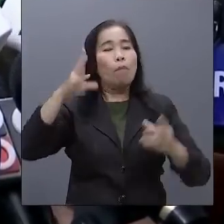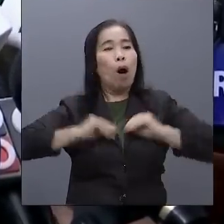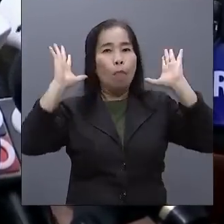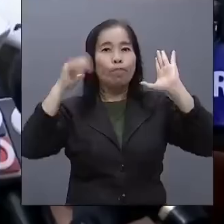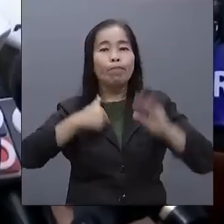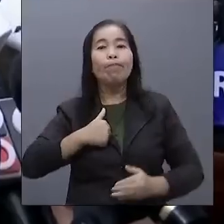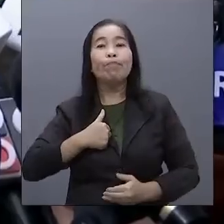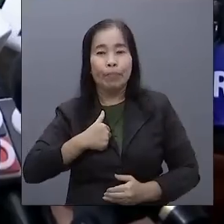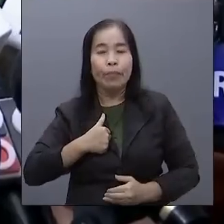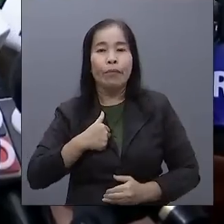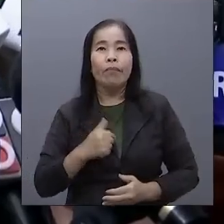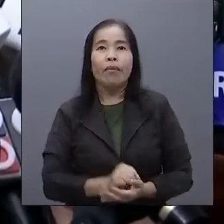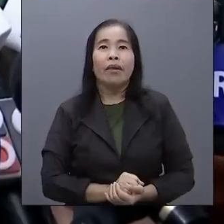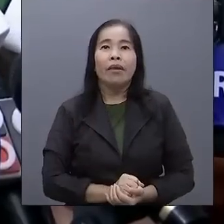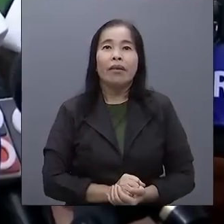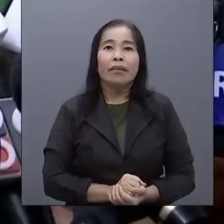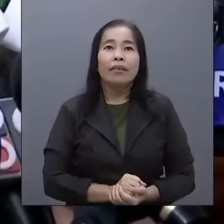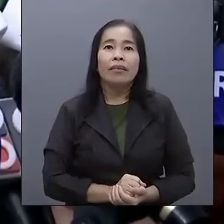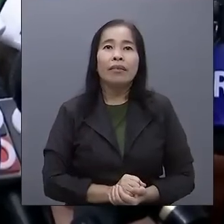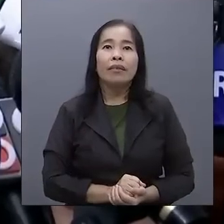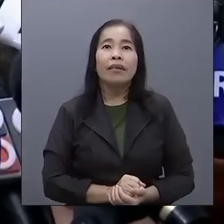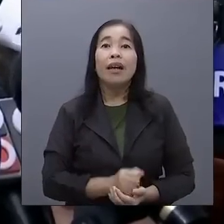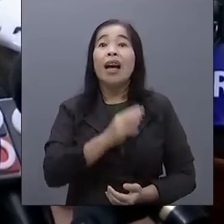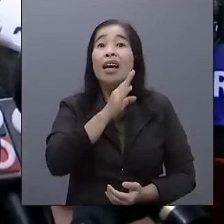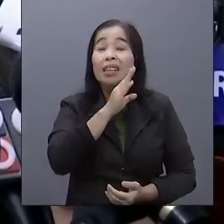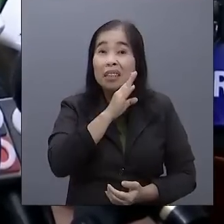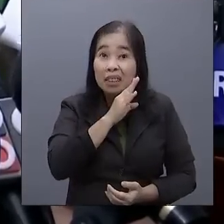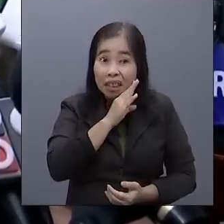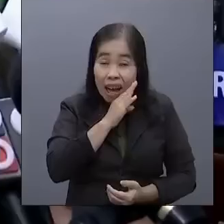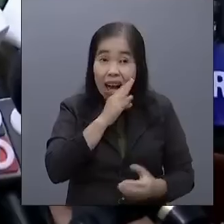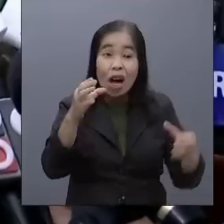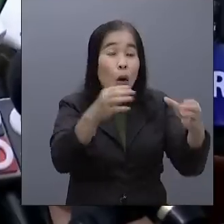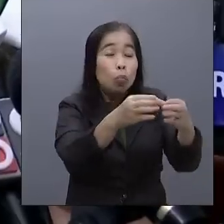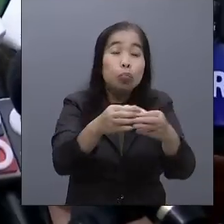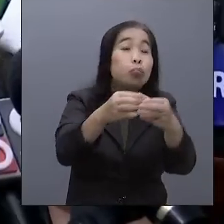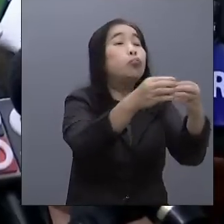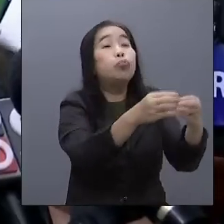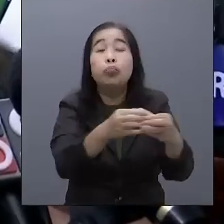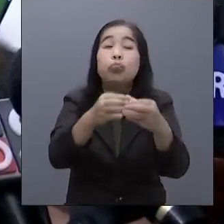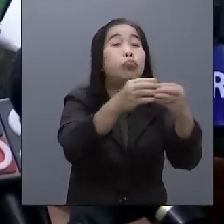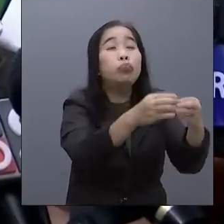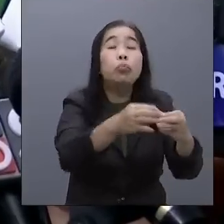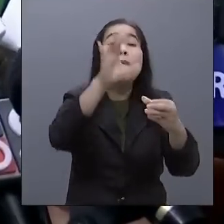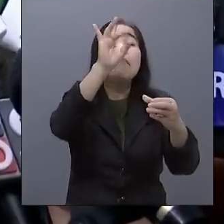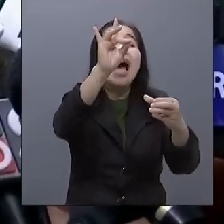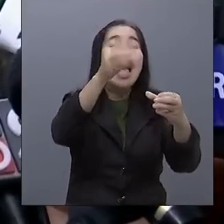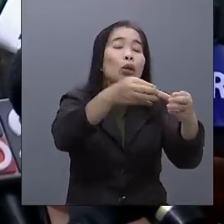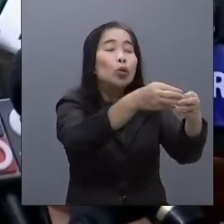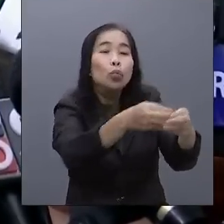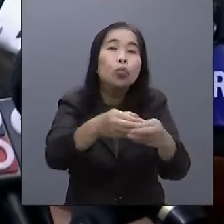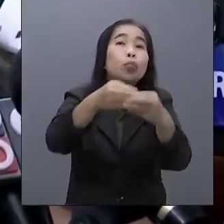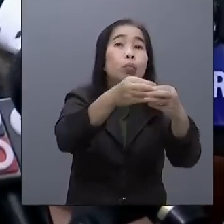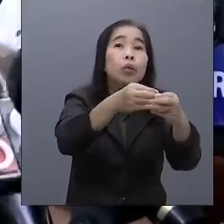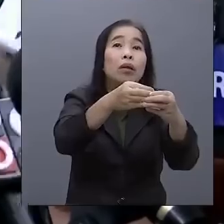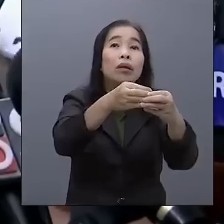หรือจะใช้วิธีการงดออกเสียงหรือว่าอวดไม่เห็นค่าหากยังรวมกัน 8พรรคเดิมแม้ไม่มีคน